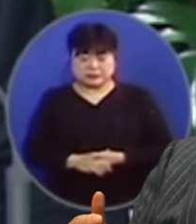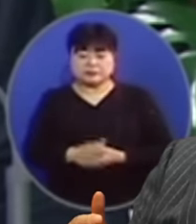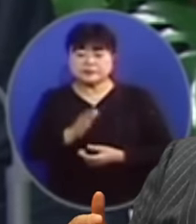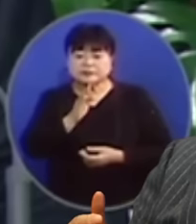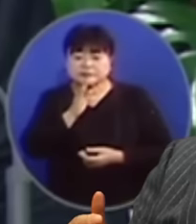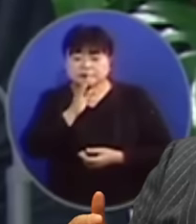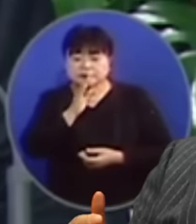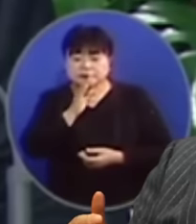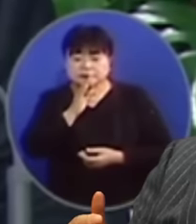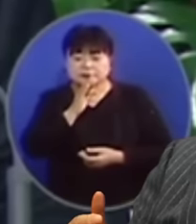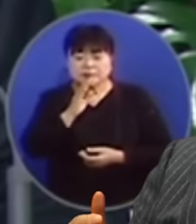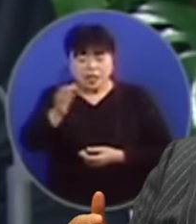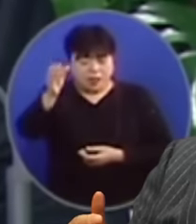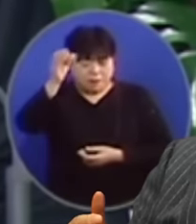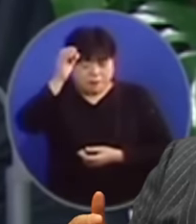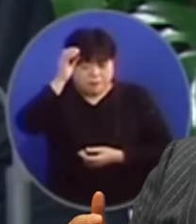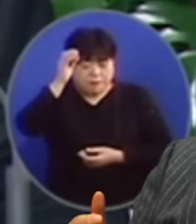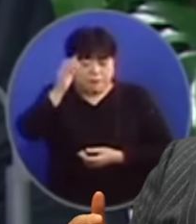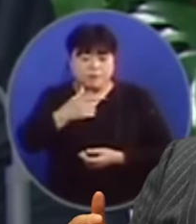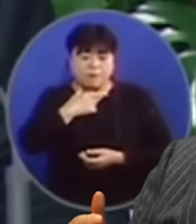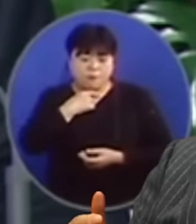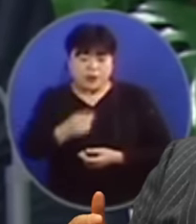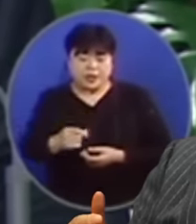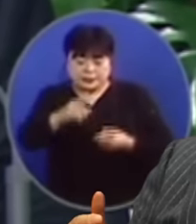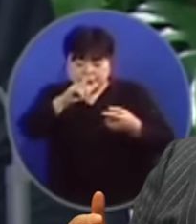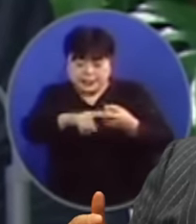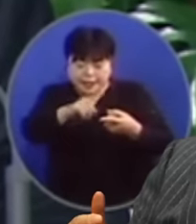아니에요. 바라는 것, 믿음은 바라는 것의,